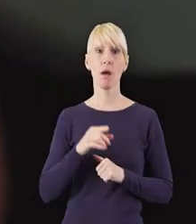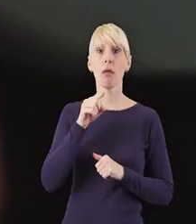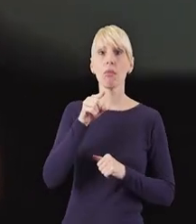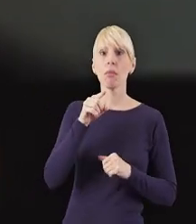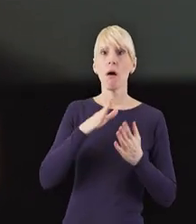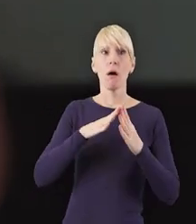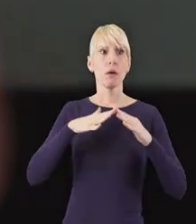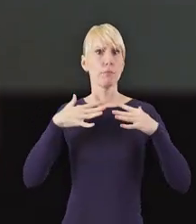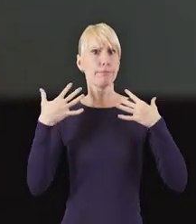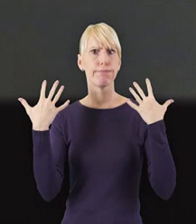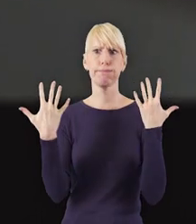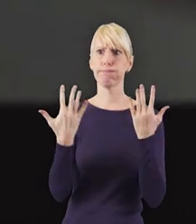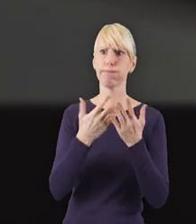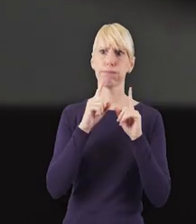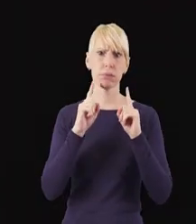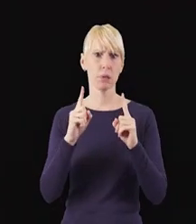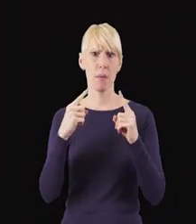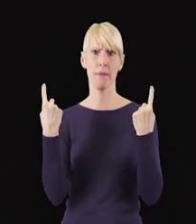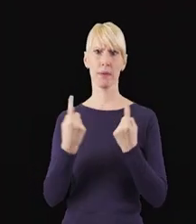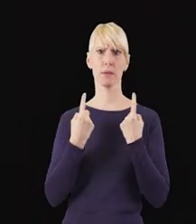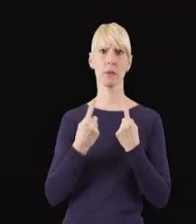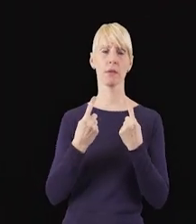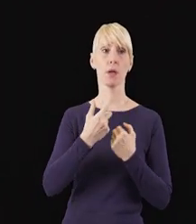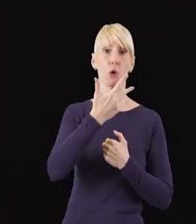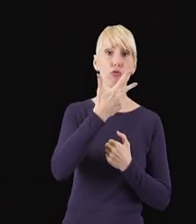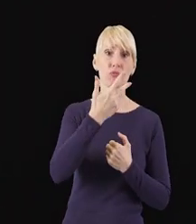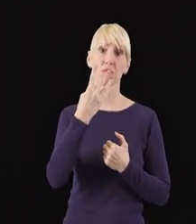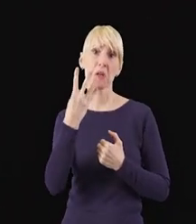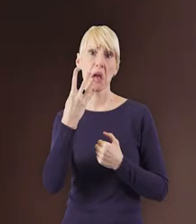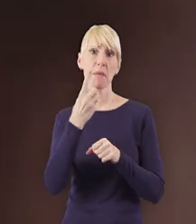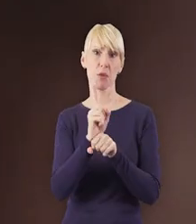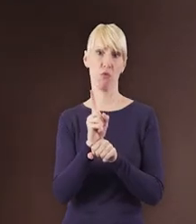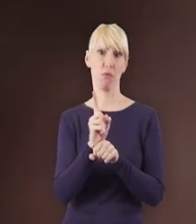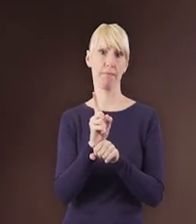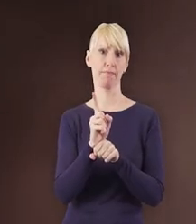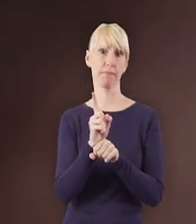Cała ta przerażająca komedia sądowa trwała 3-4 minuty.